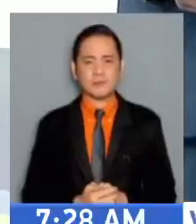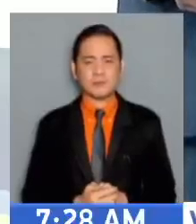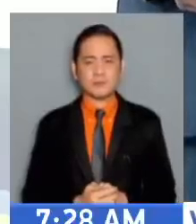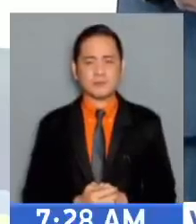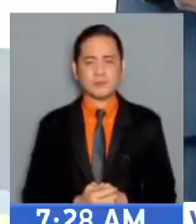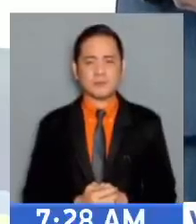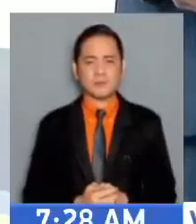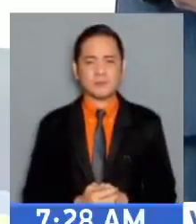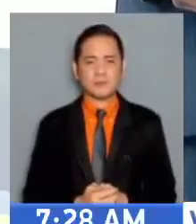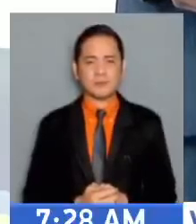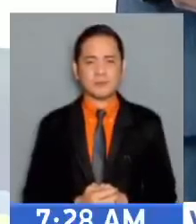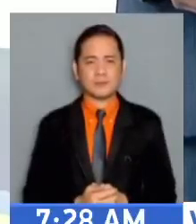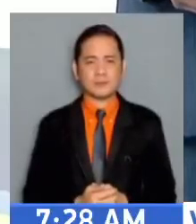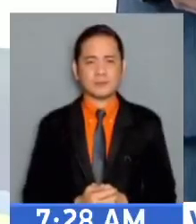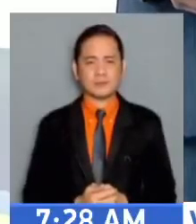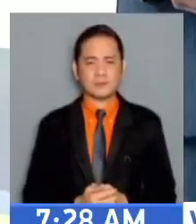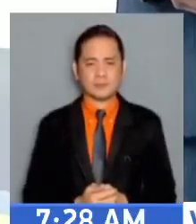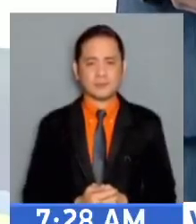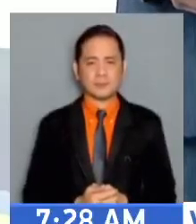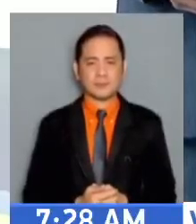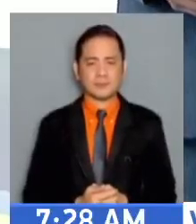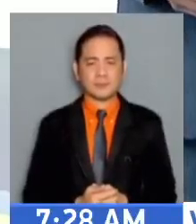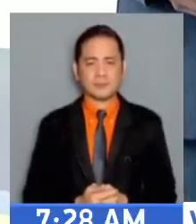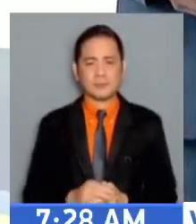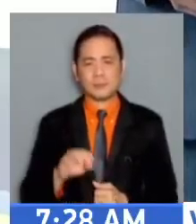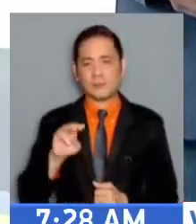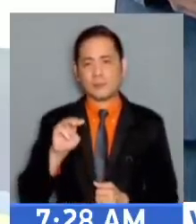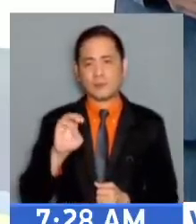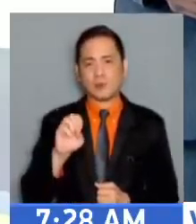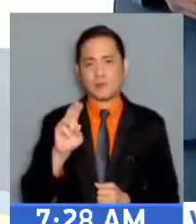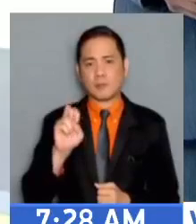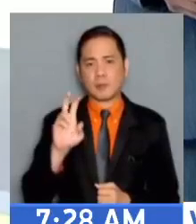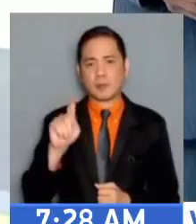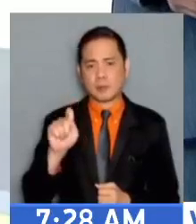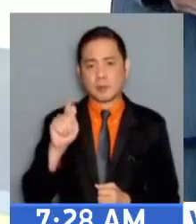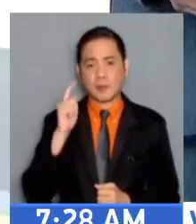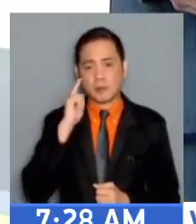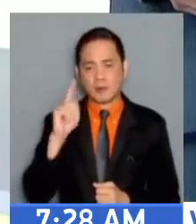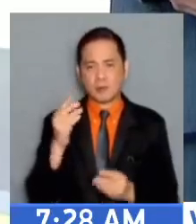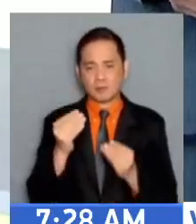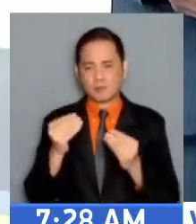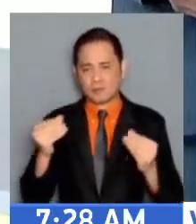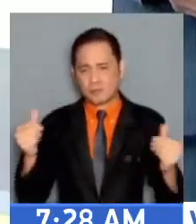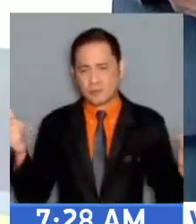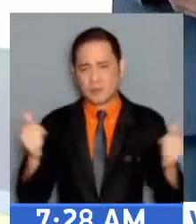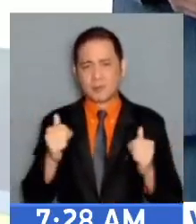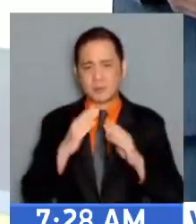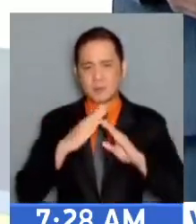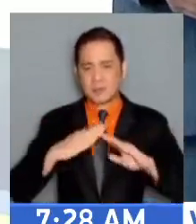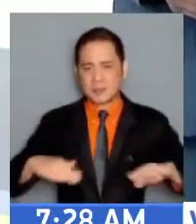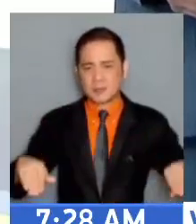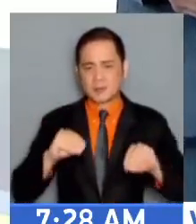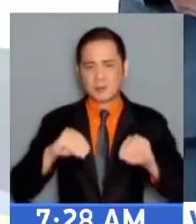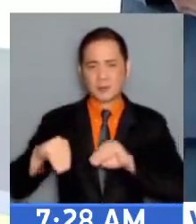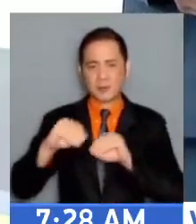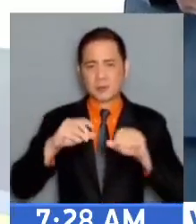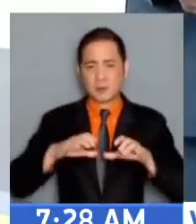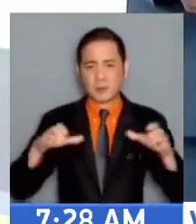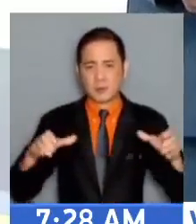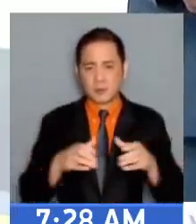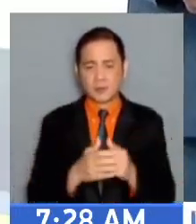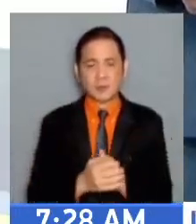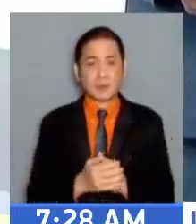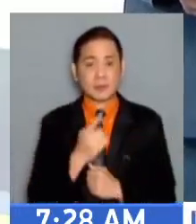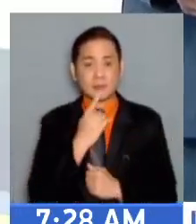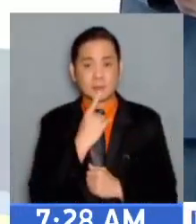Siniwala ng anti-crime watchdog na Movement for Restoration of Peace and Order sa pagdinig ng Senado ang mga ulat na pwede umanong matanggal sa